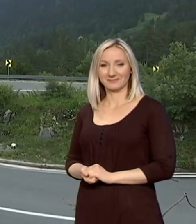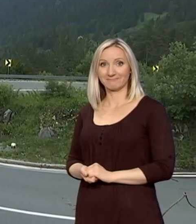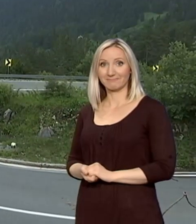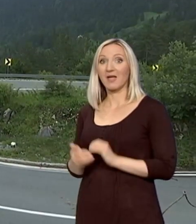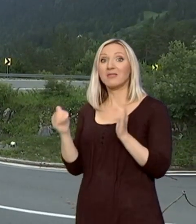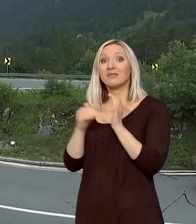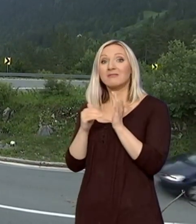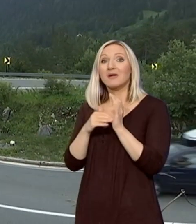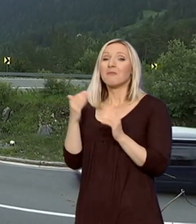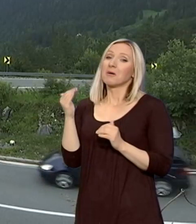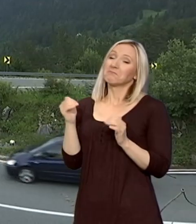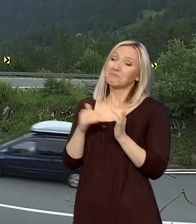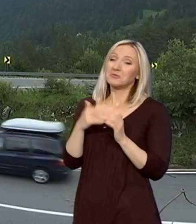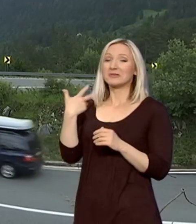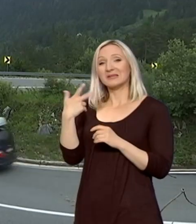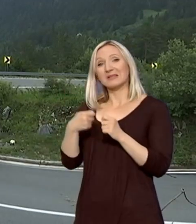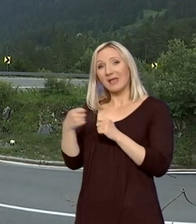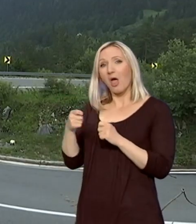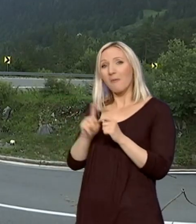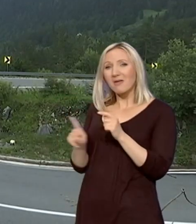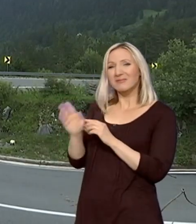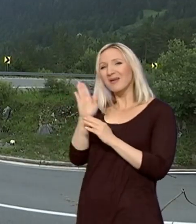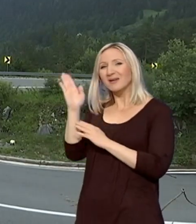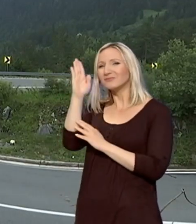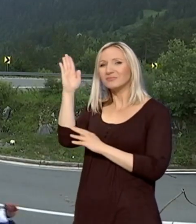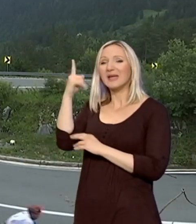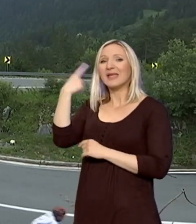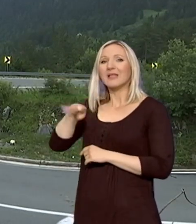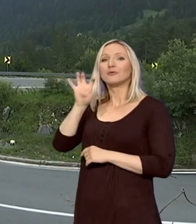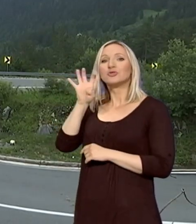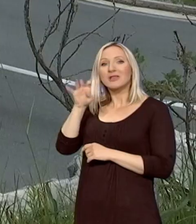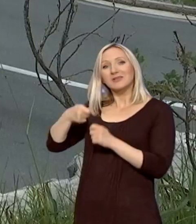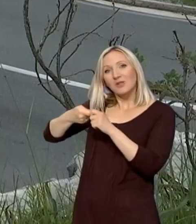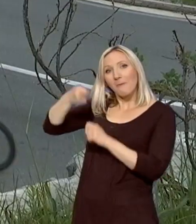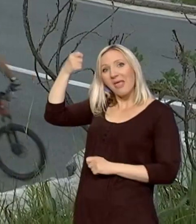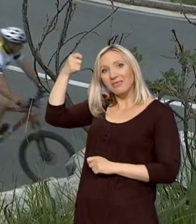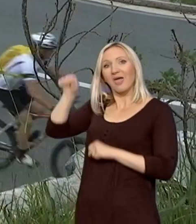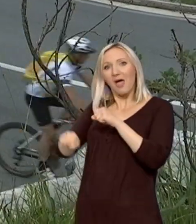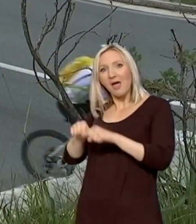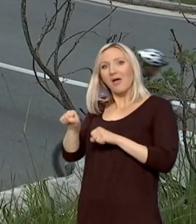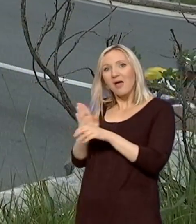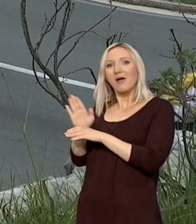Trebalo je preći još 30 km i popeti se na 1450 metara nadmorske visine.